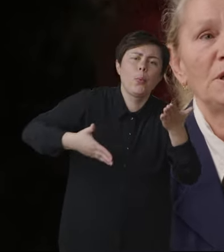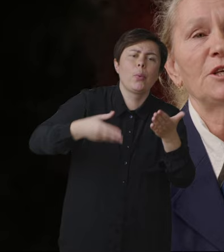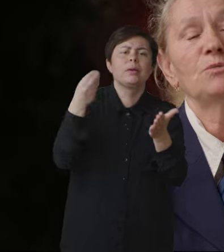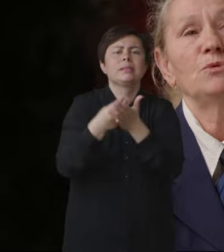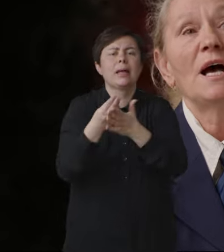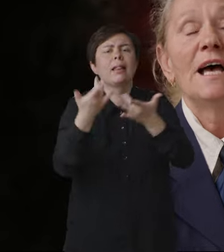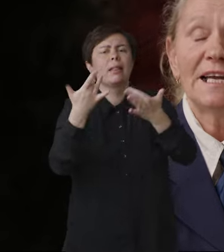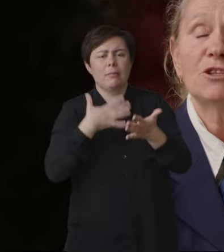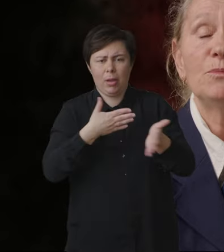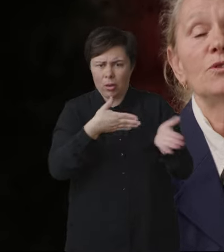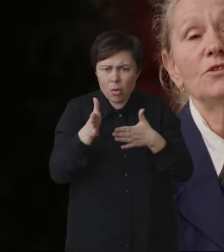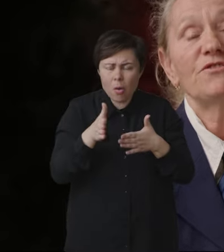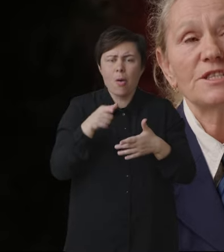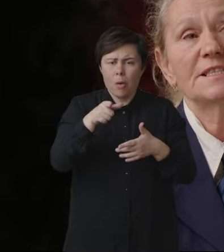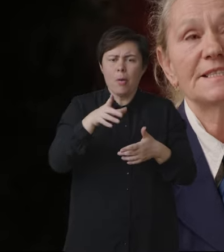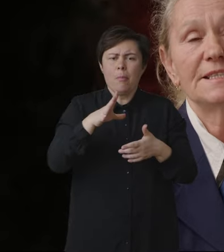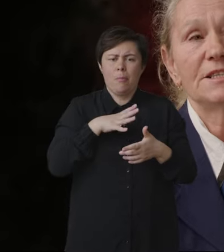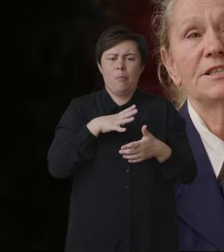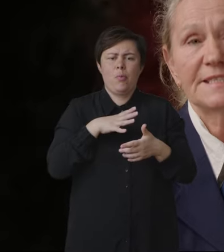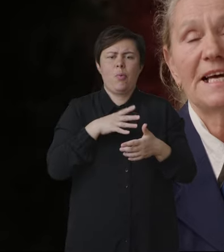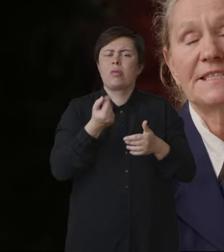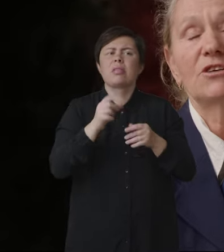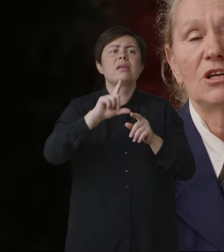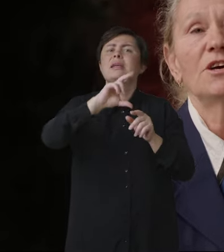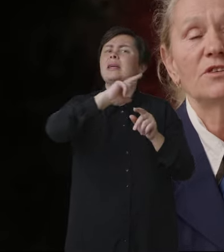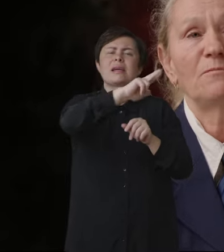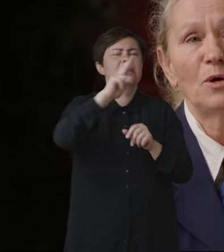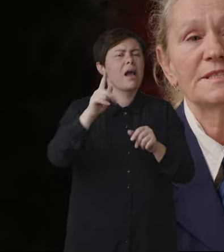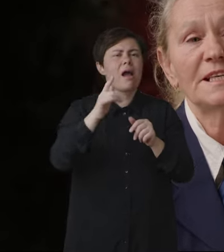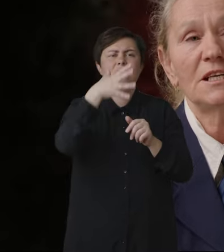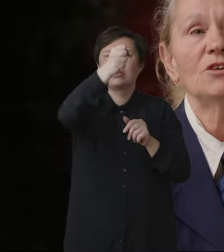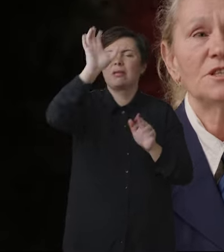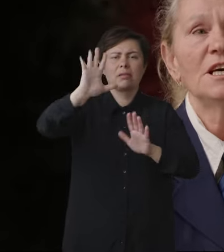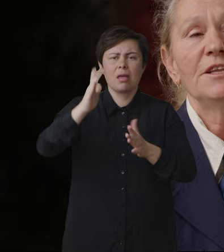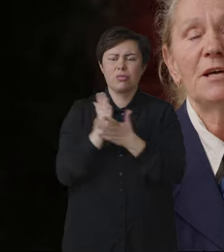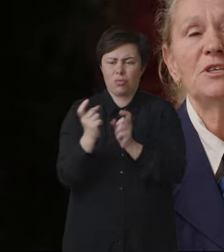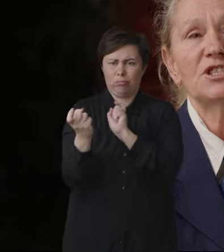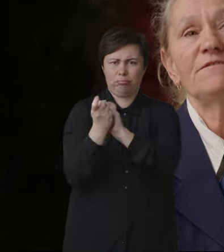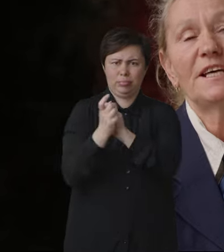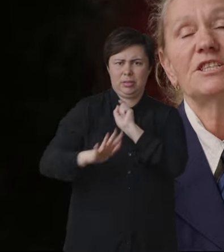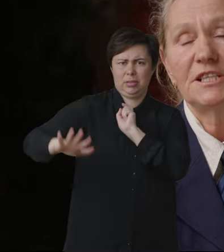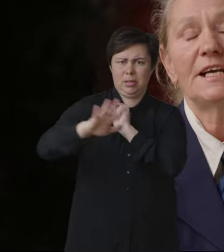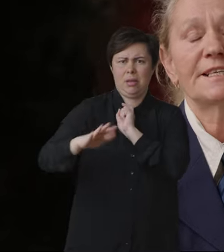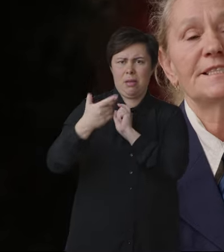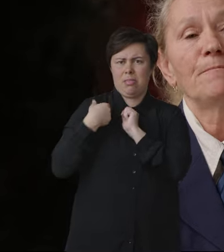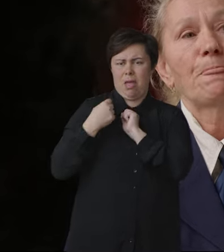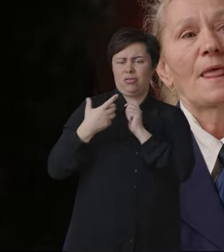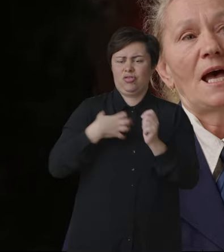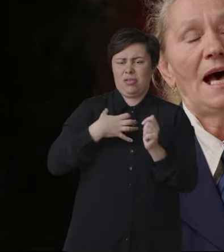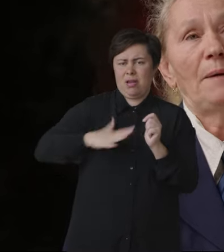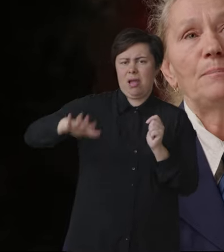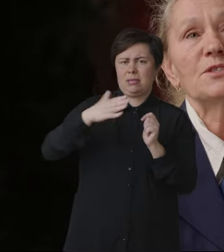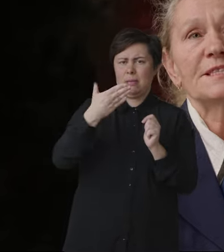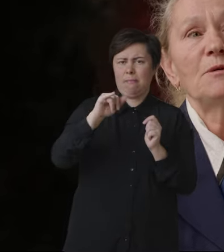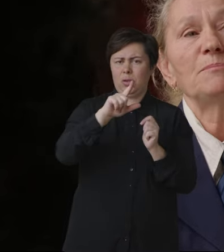cena biletu była, ale to było do nie wszystkich stacji kolejowych w Polsce, tylko tych najbliższych w naszej dyrekcji.